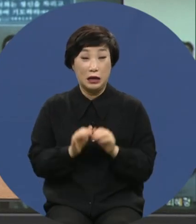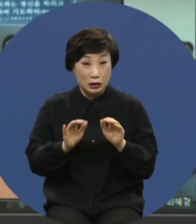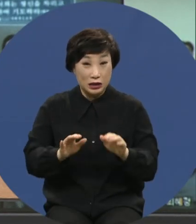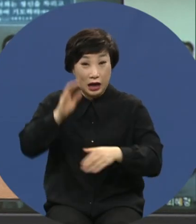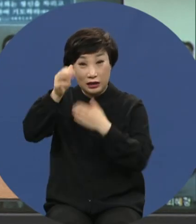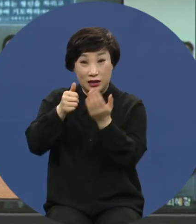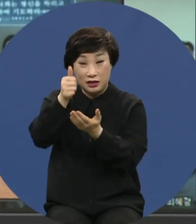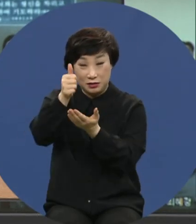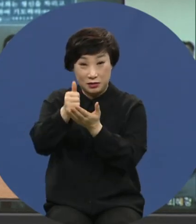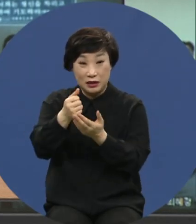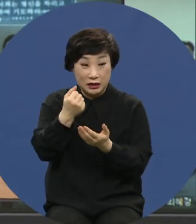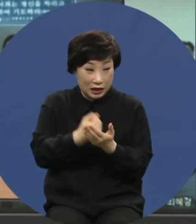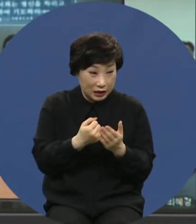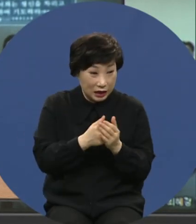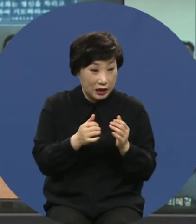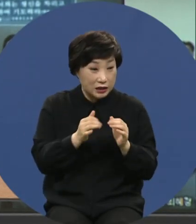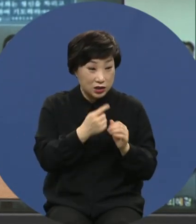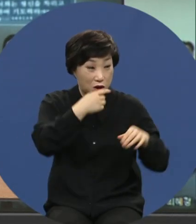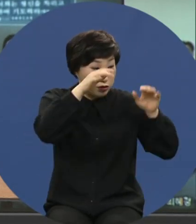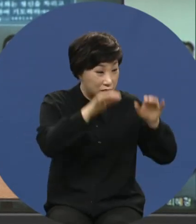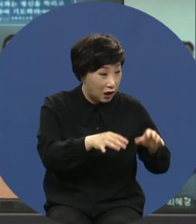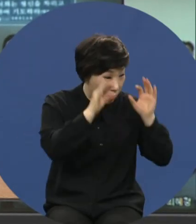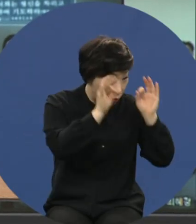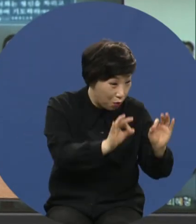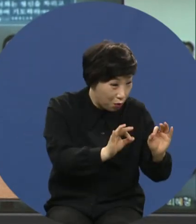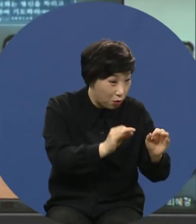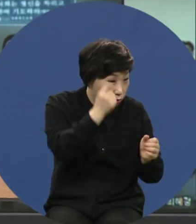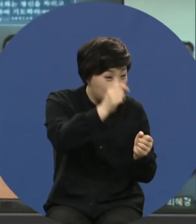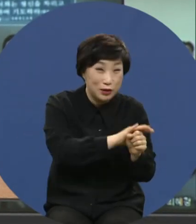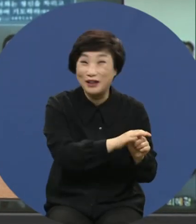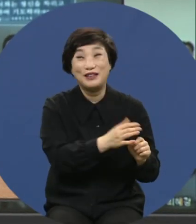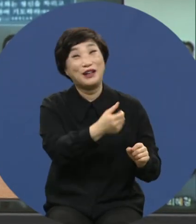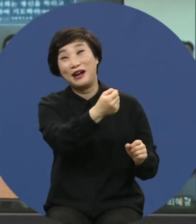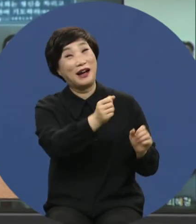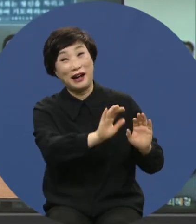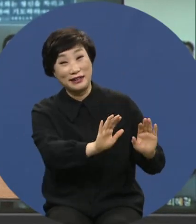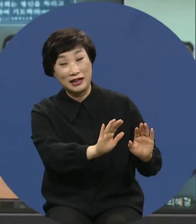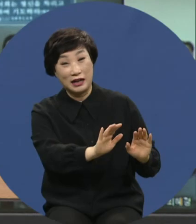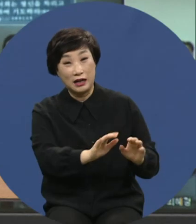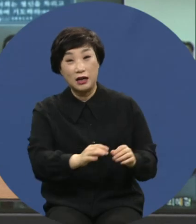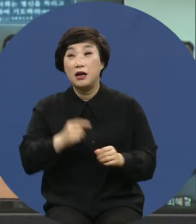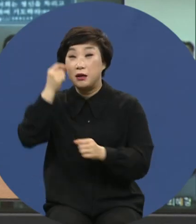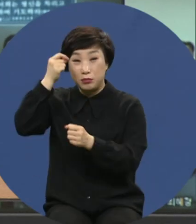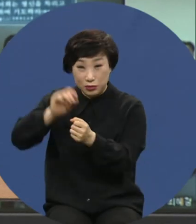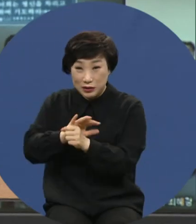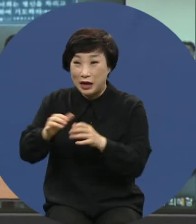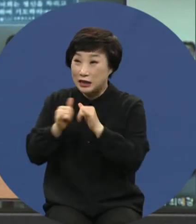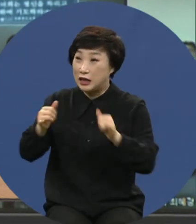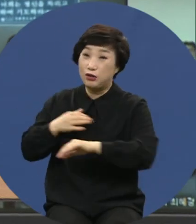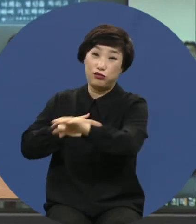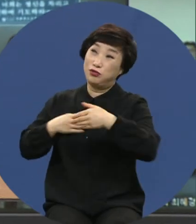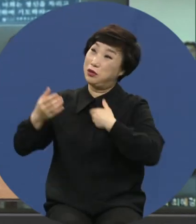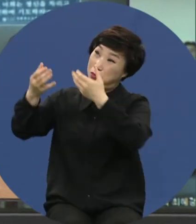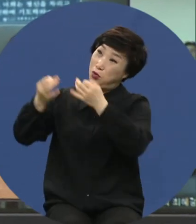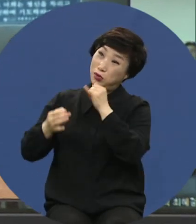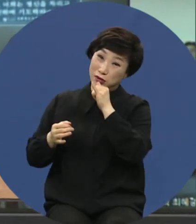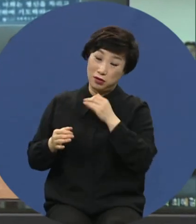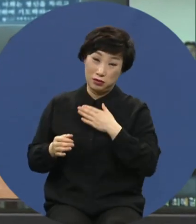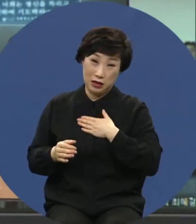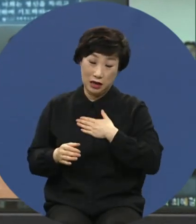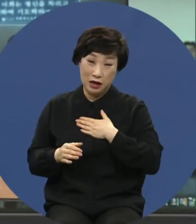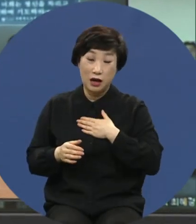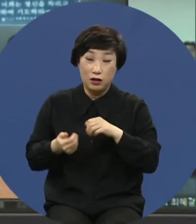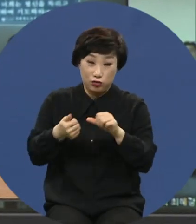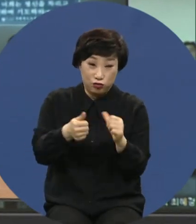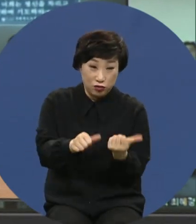하나님은 처절한 천사를 바라보지 않았어요. 처절한 인생들을 바라봅니다. 죽음은